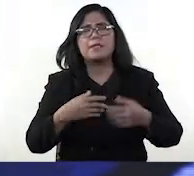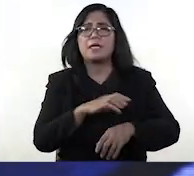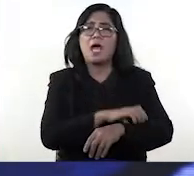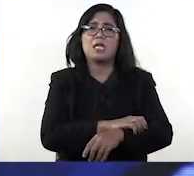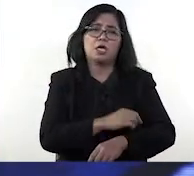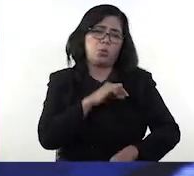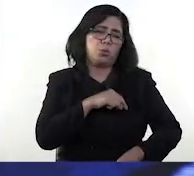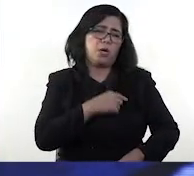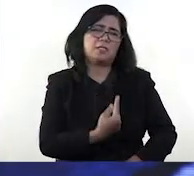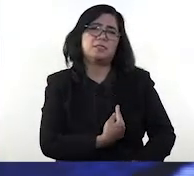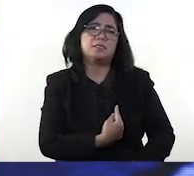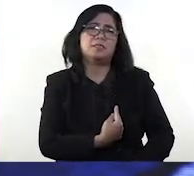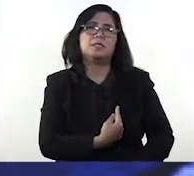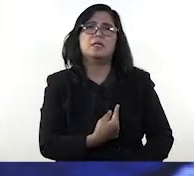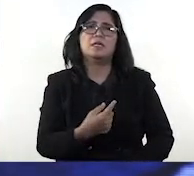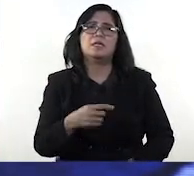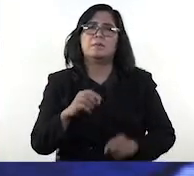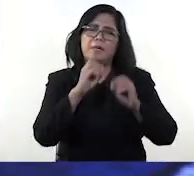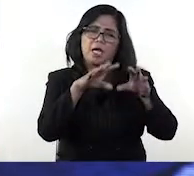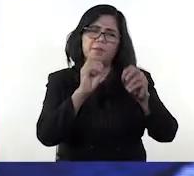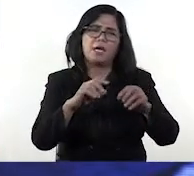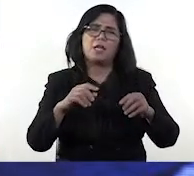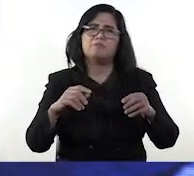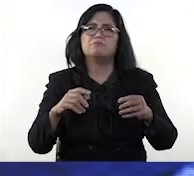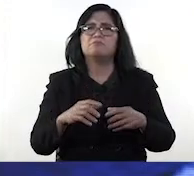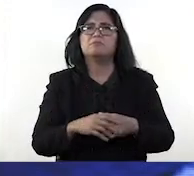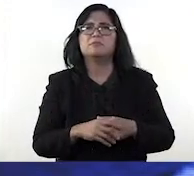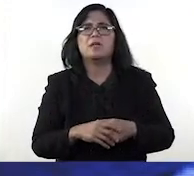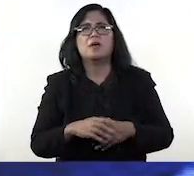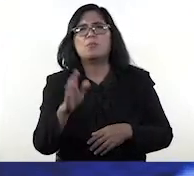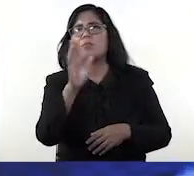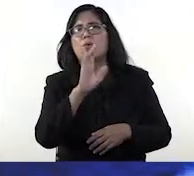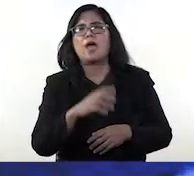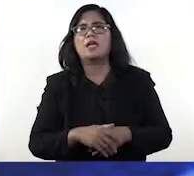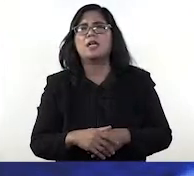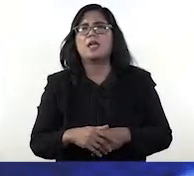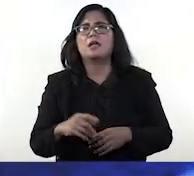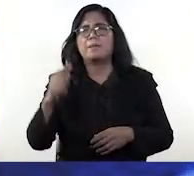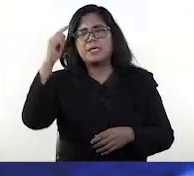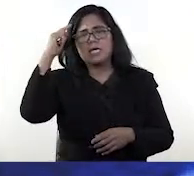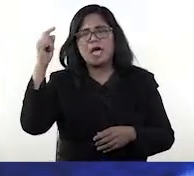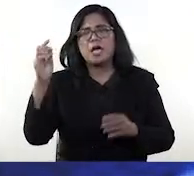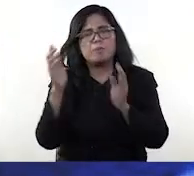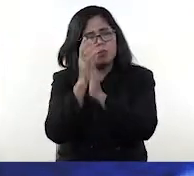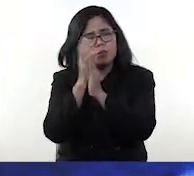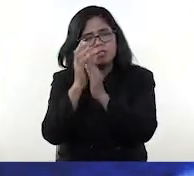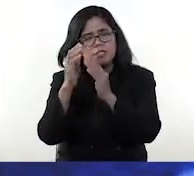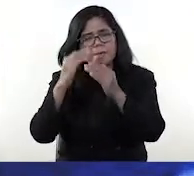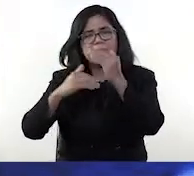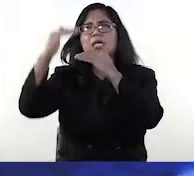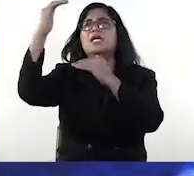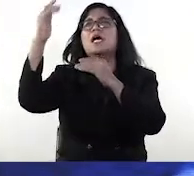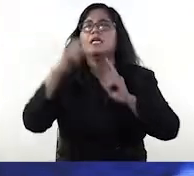daging dia nggak mikirkan keuntungan diri dia enggak memikirkan berkat berkat jasmani yang dia pikirkan dia memuji Tuhan dia mau